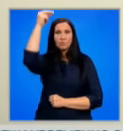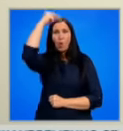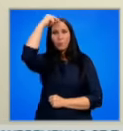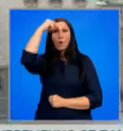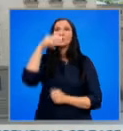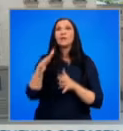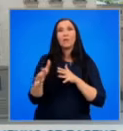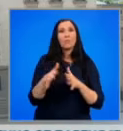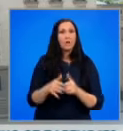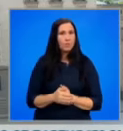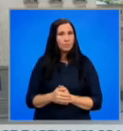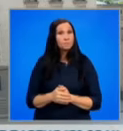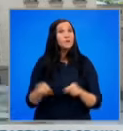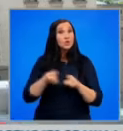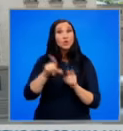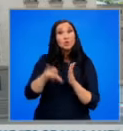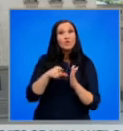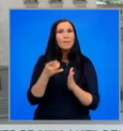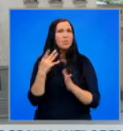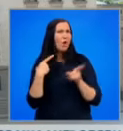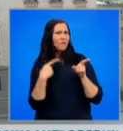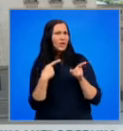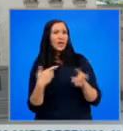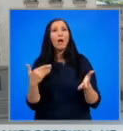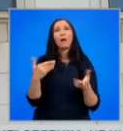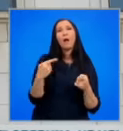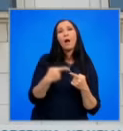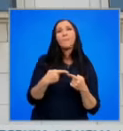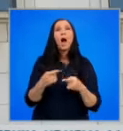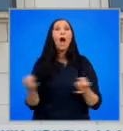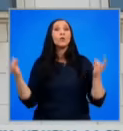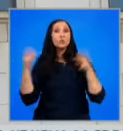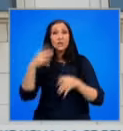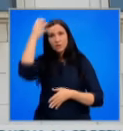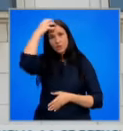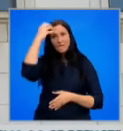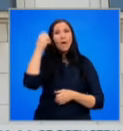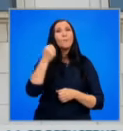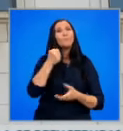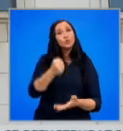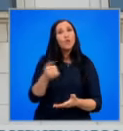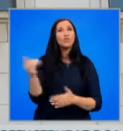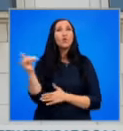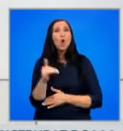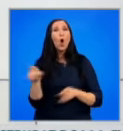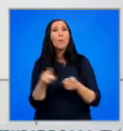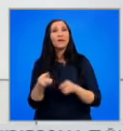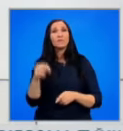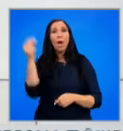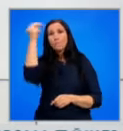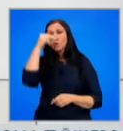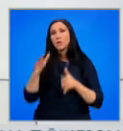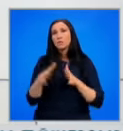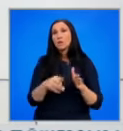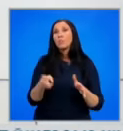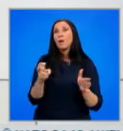опит. Междувременно обаче нови критики срещу актуализацията на държавния бюджет дойдоха от управителя на БНБ Димитър Радев